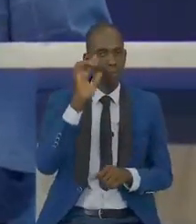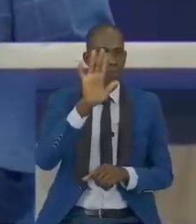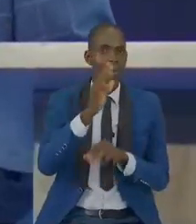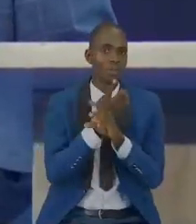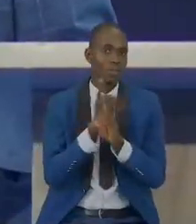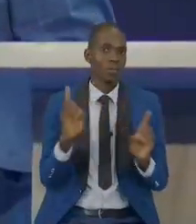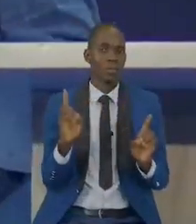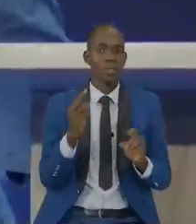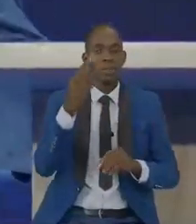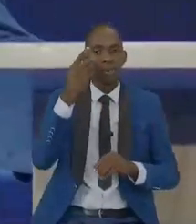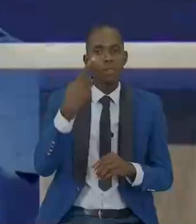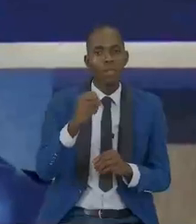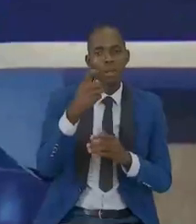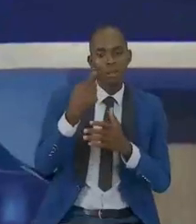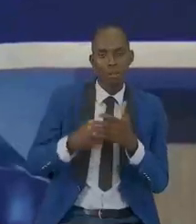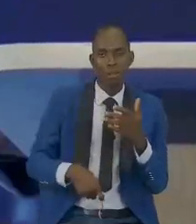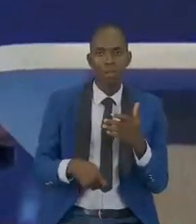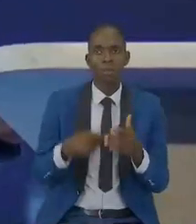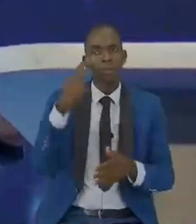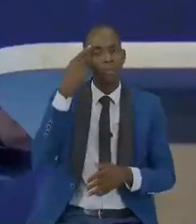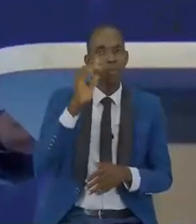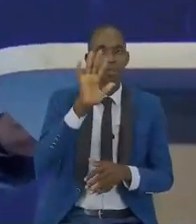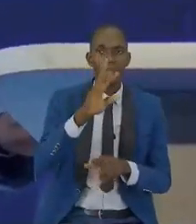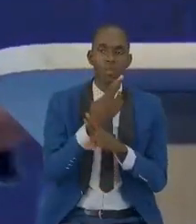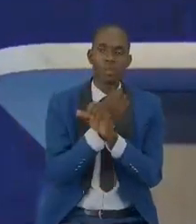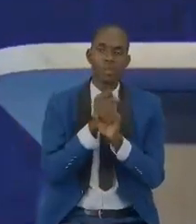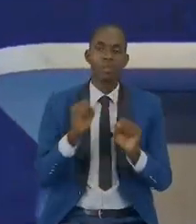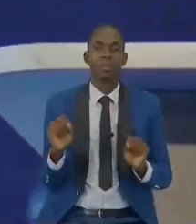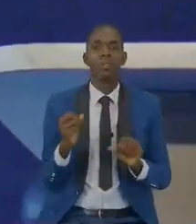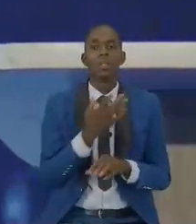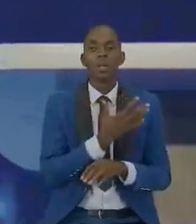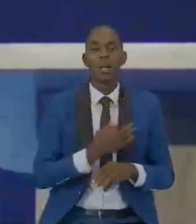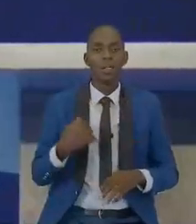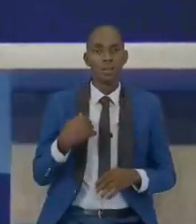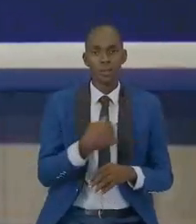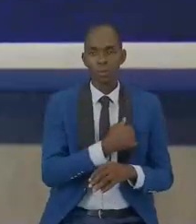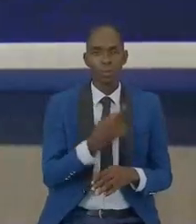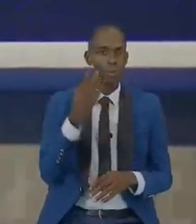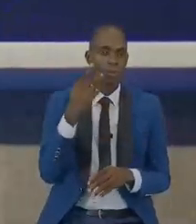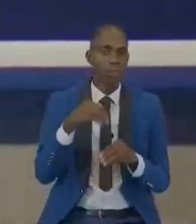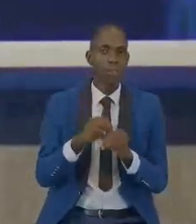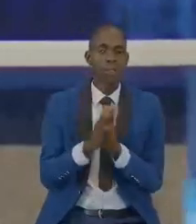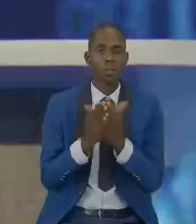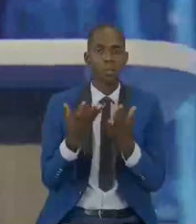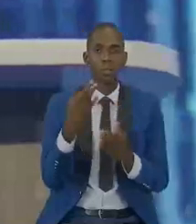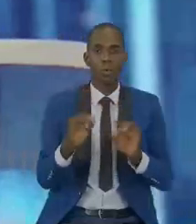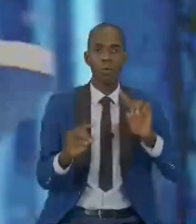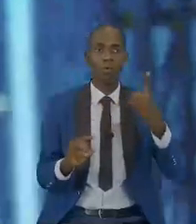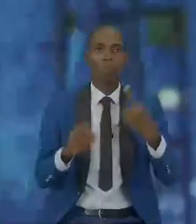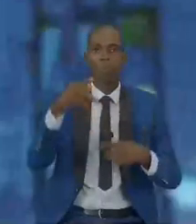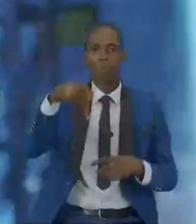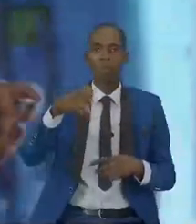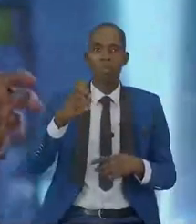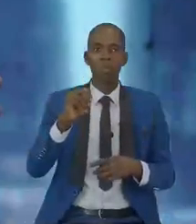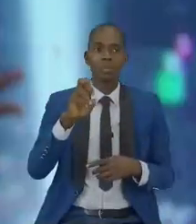le prix pour notre salut, le prix pour votre délivrance. Il est venu payer le prix pour votre rédemption. Et